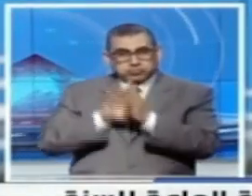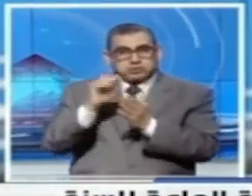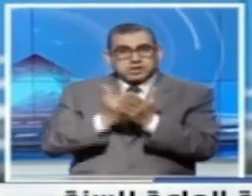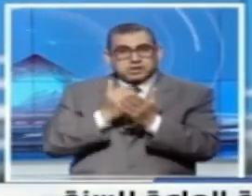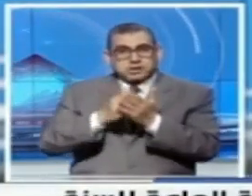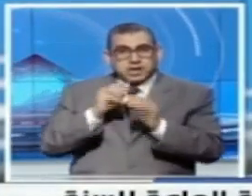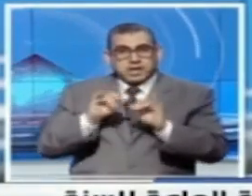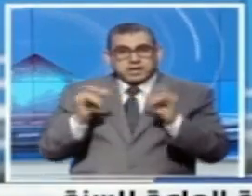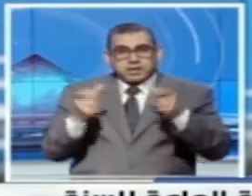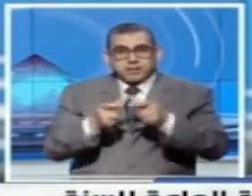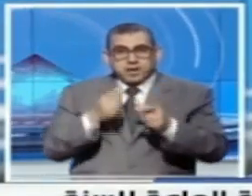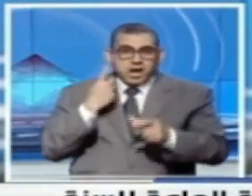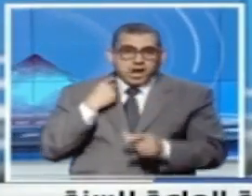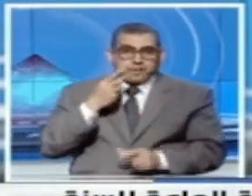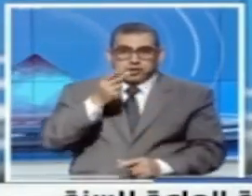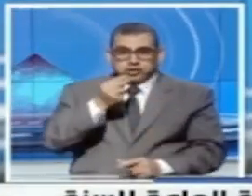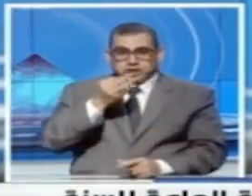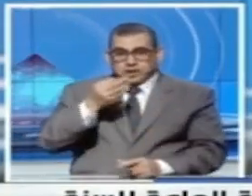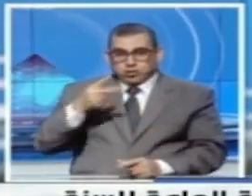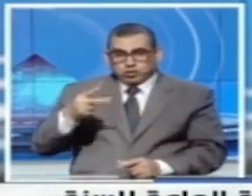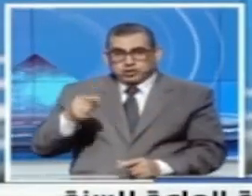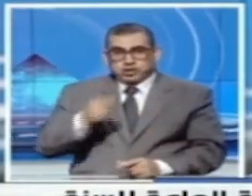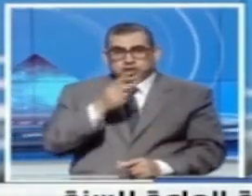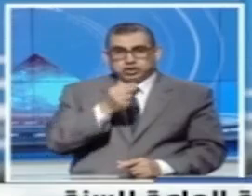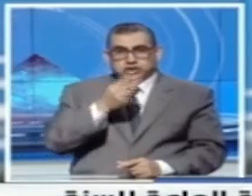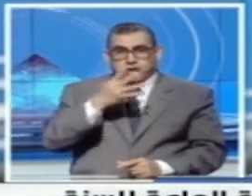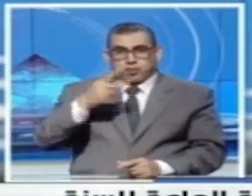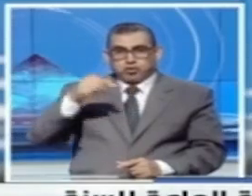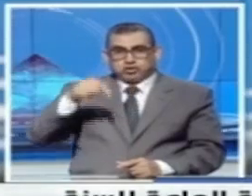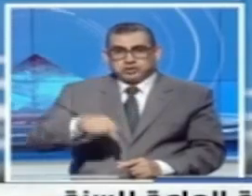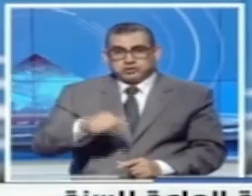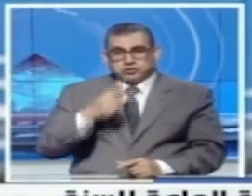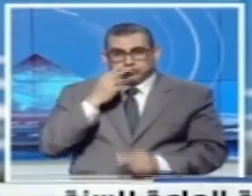الاقتصادية والاجتماعية لعام